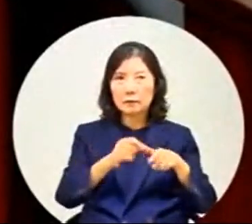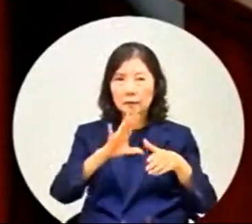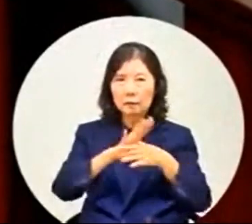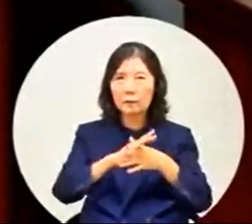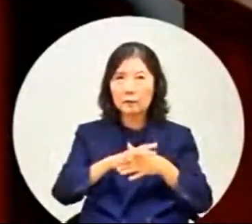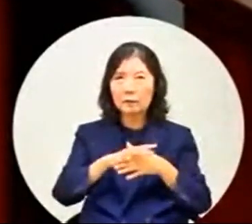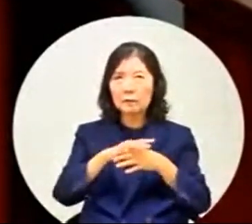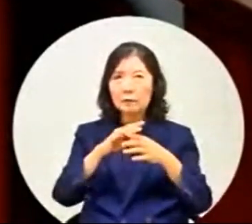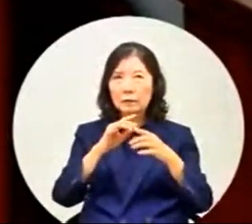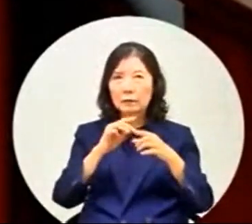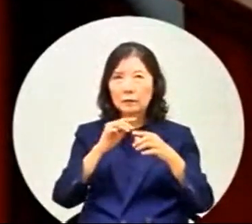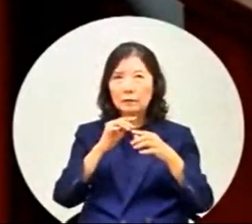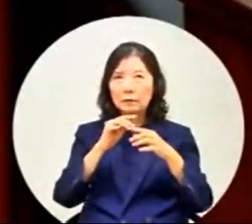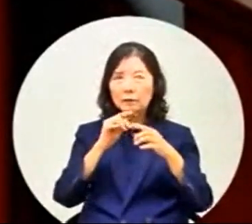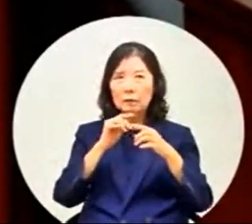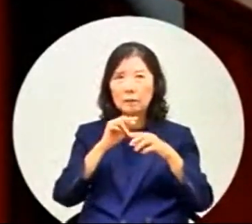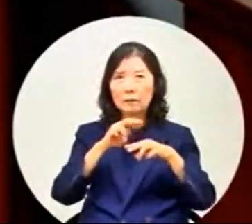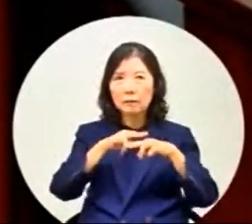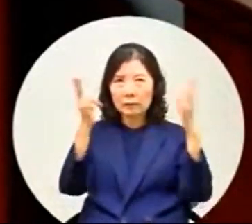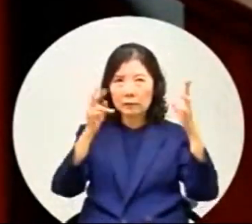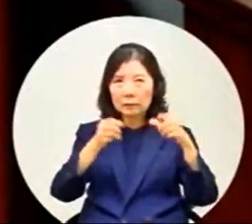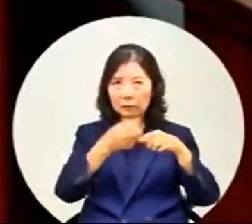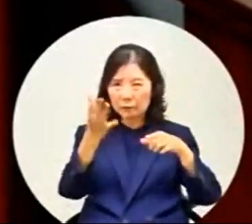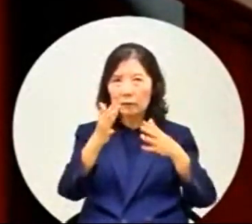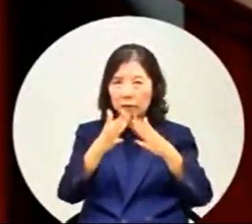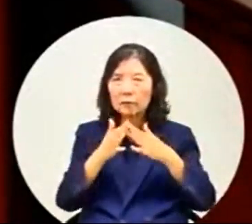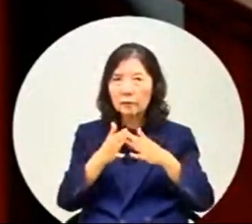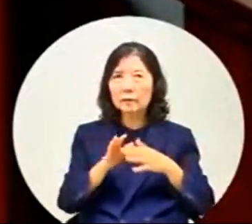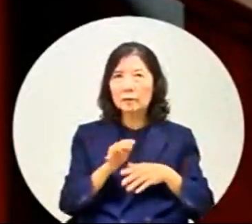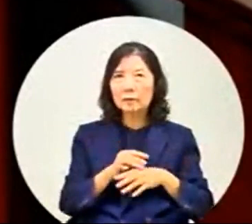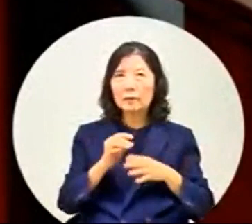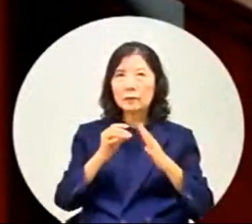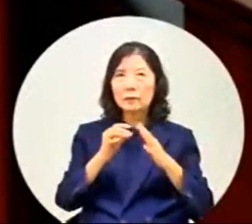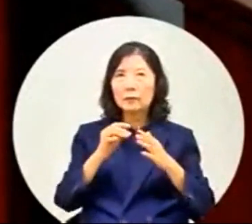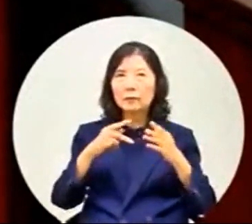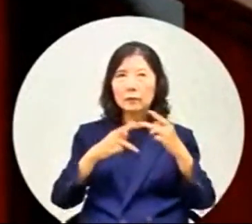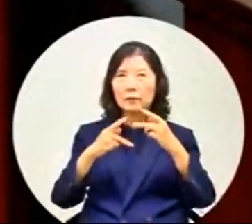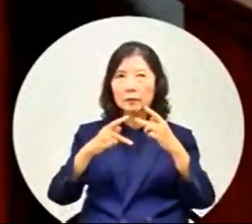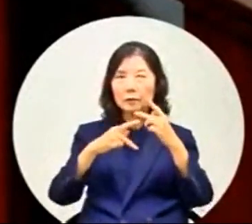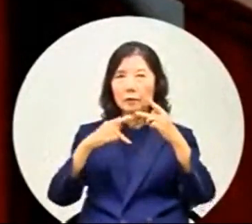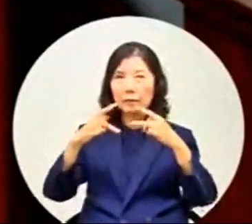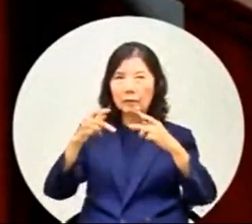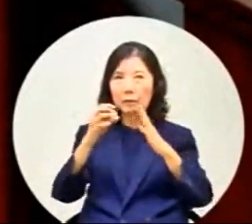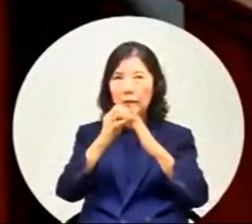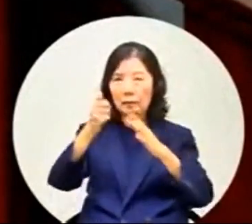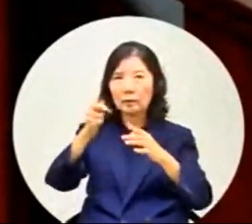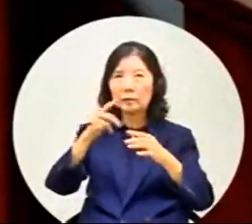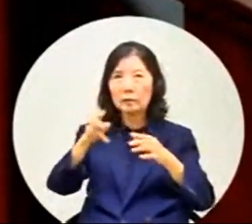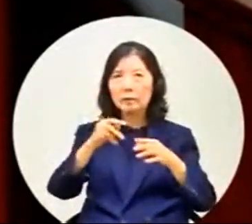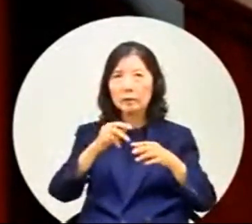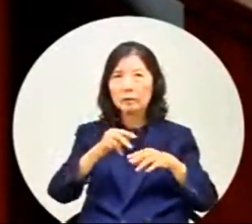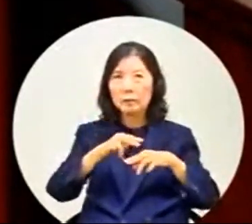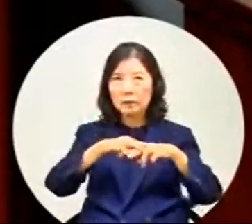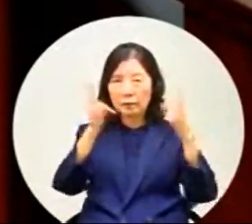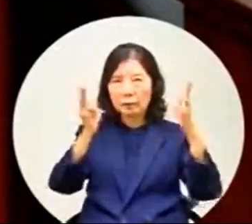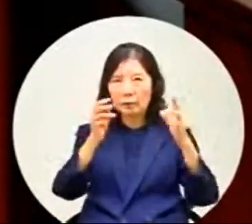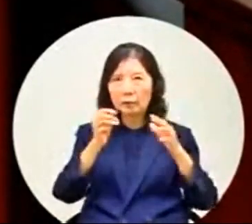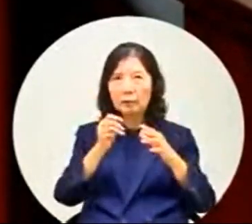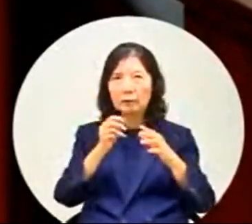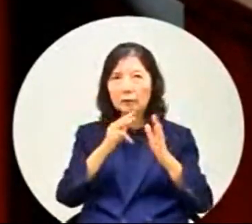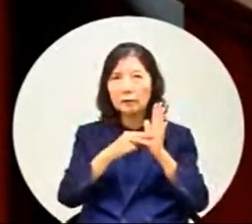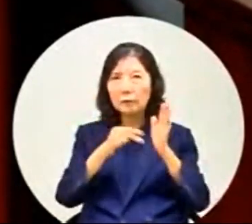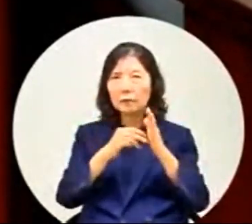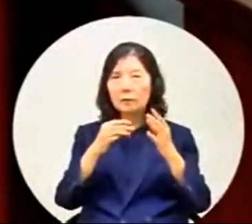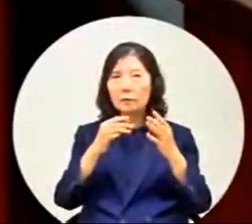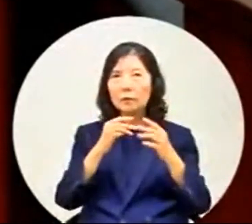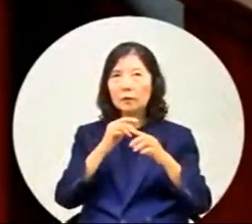密并且公开。捷运局长，这个部分本席要请你解密并且公开，还给